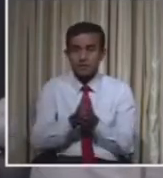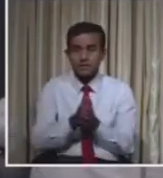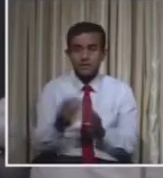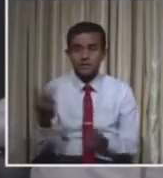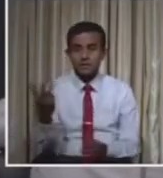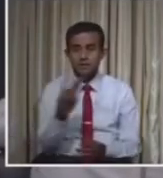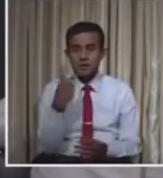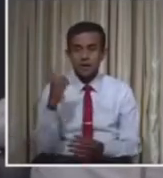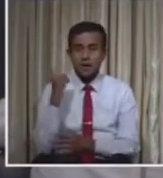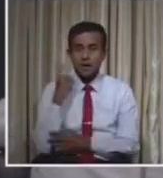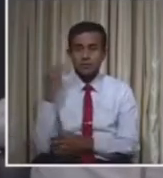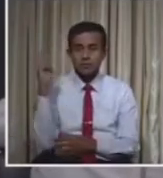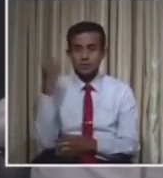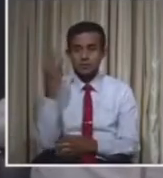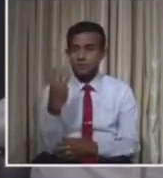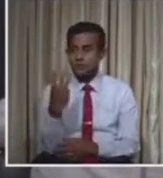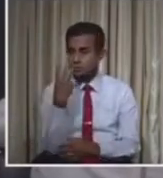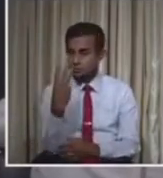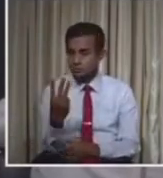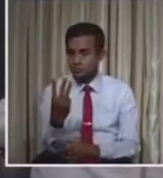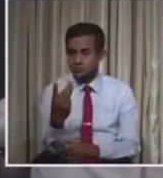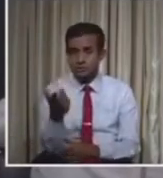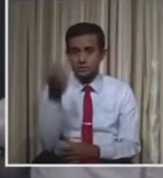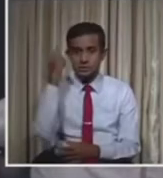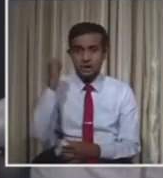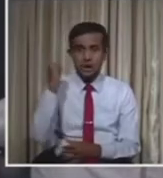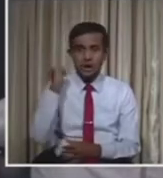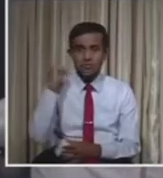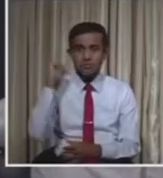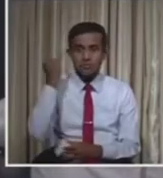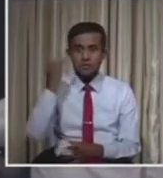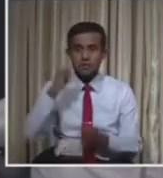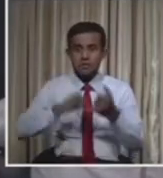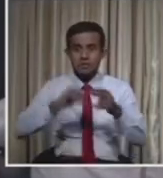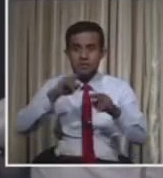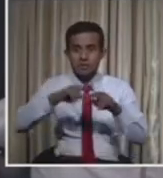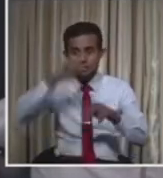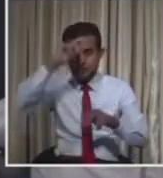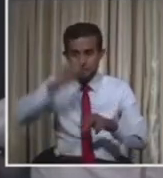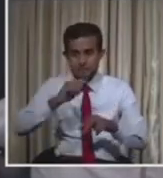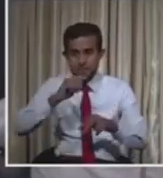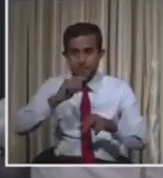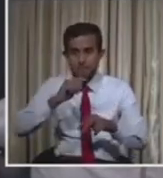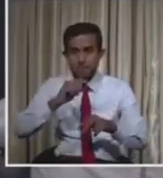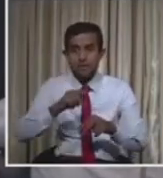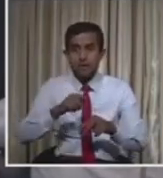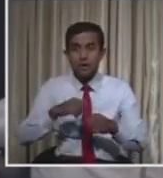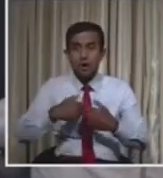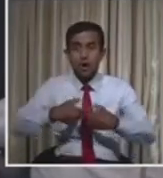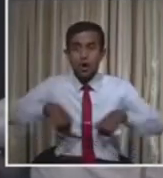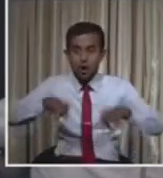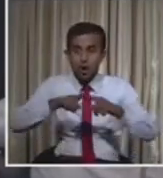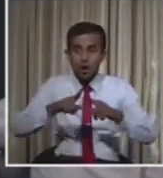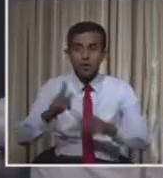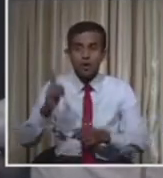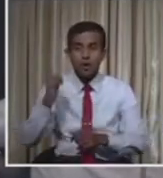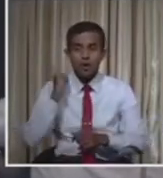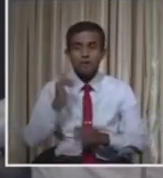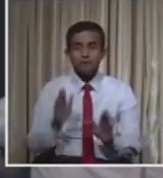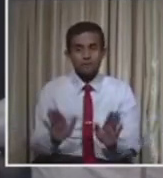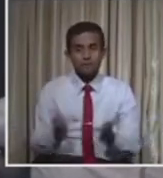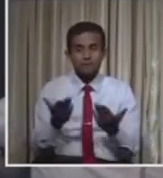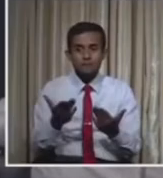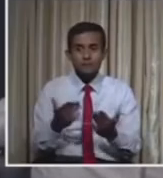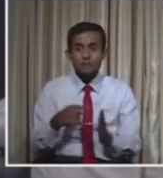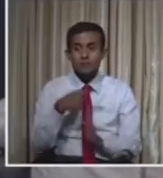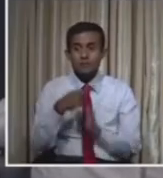ත්‍රිවිධ හමුදාපතිවරු තුන්දෙනා එබල හිටපු හමුදාපතිවරයා සරත් පොන්සේක මැතිතුමා අන්නේ සියලු දෙනා රණවිරුවන් විසින්